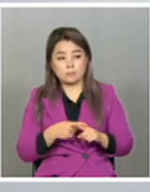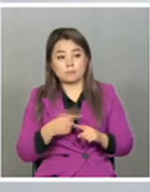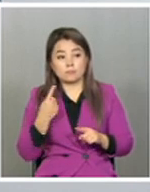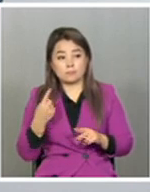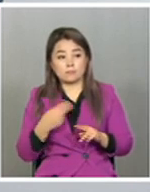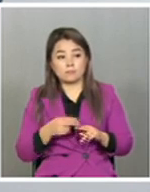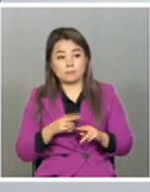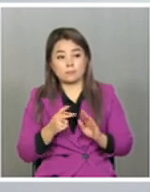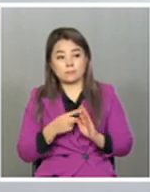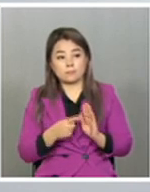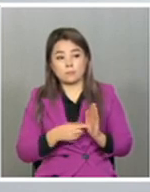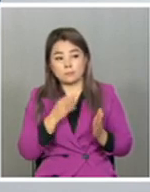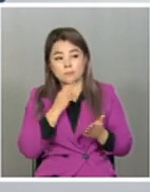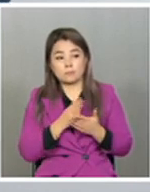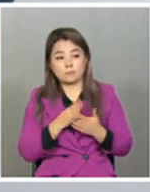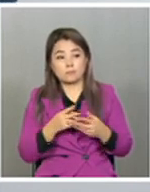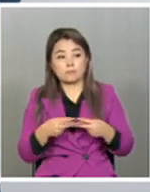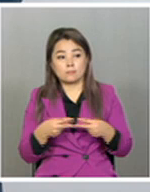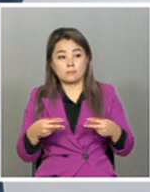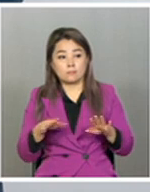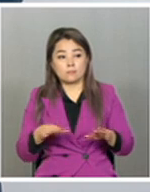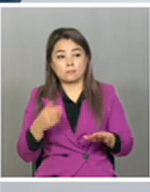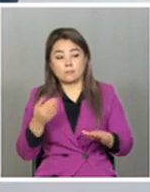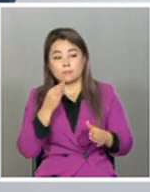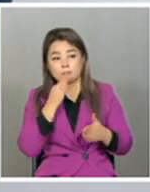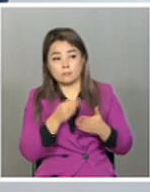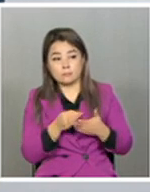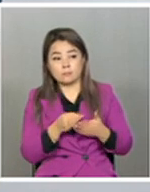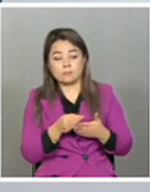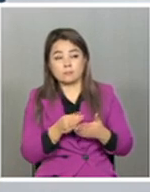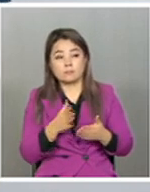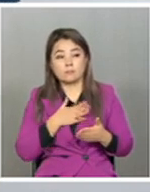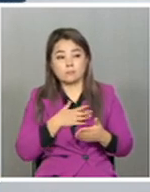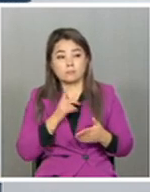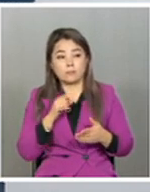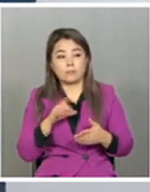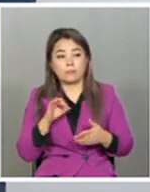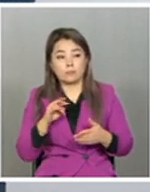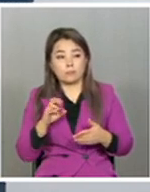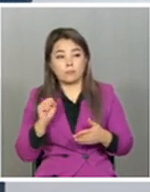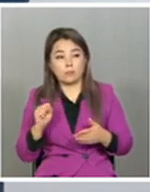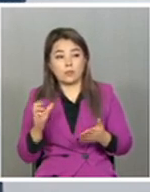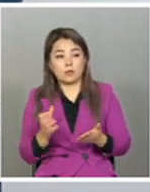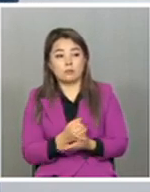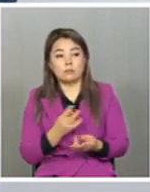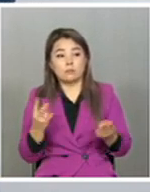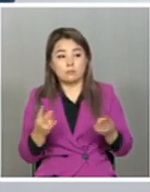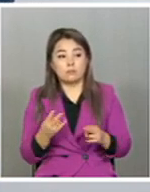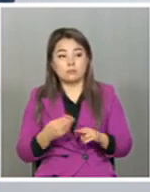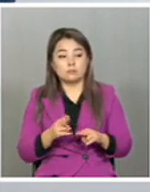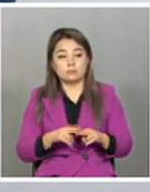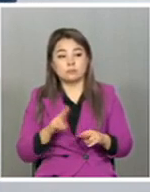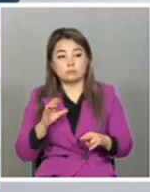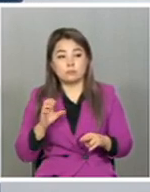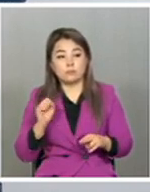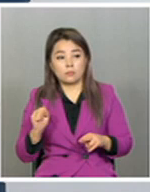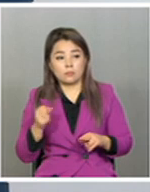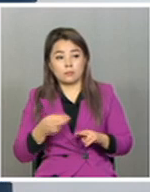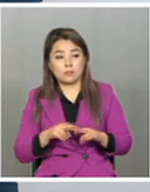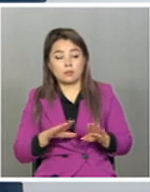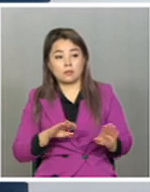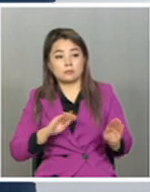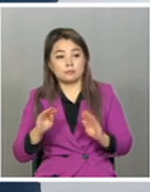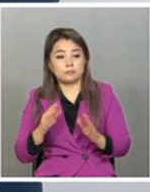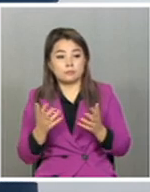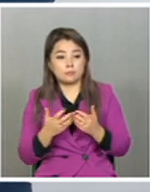квадрата. Осы тепе-теңдіктен біз синус аны тауып алайық. Ол үшін косинус аның мәнін орнына қоятын